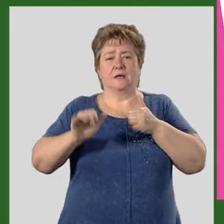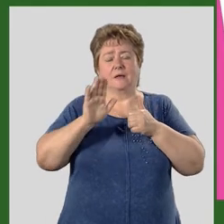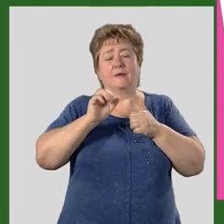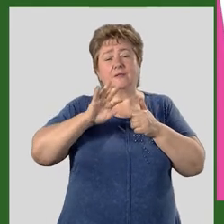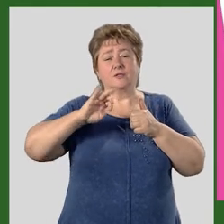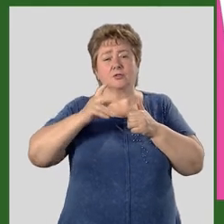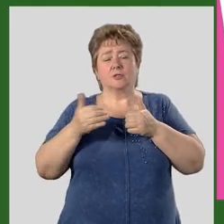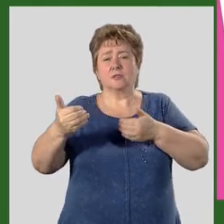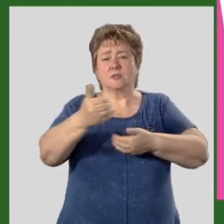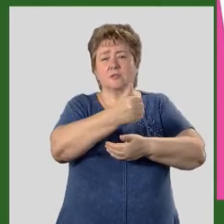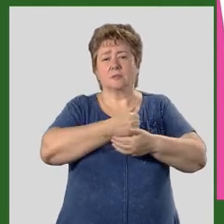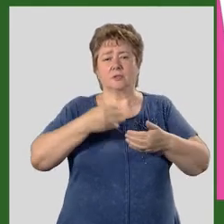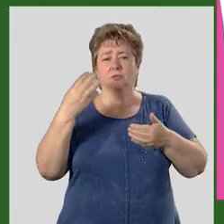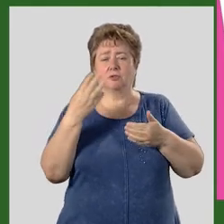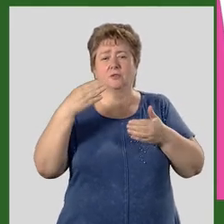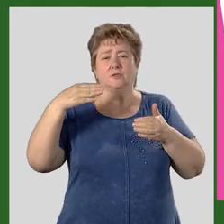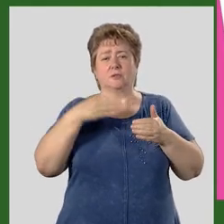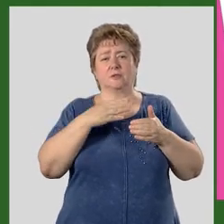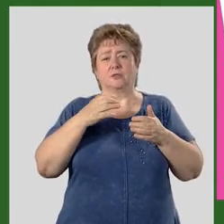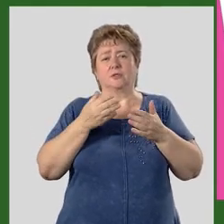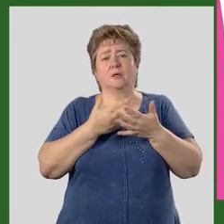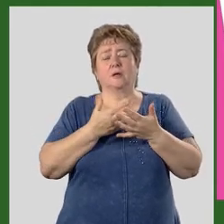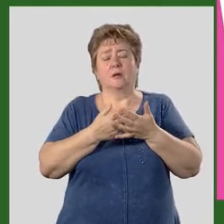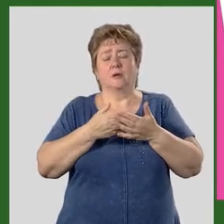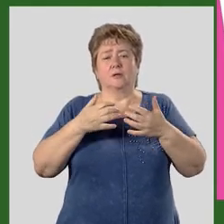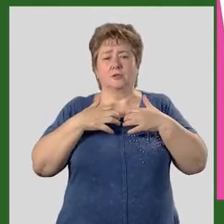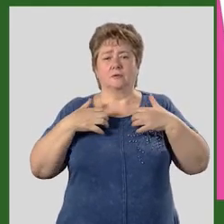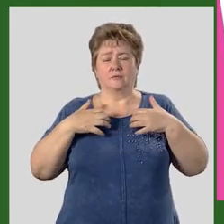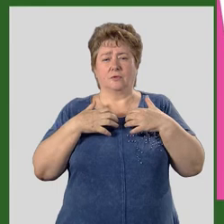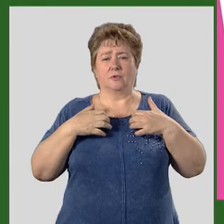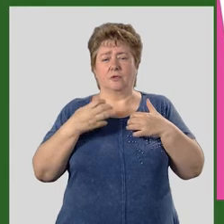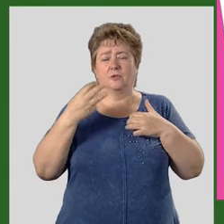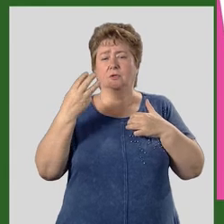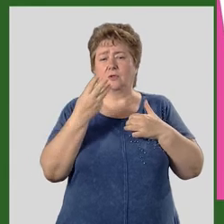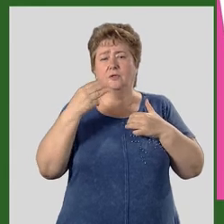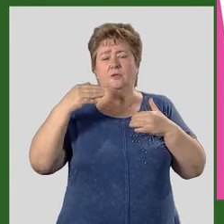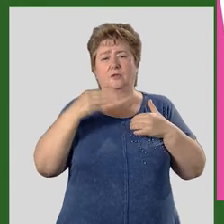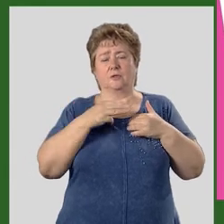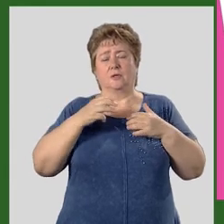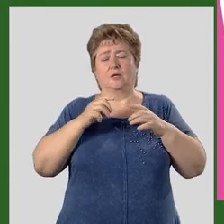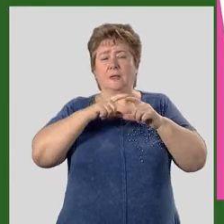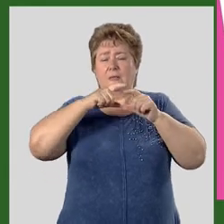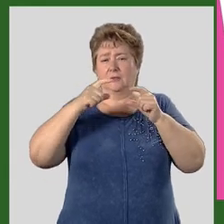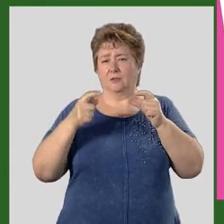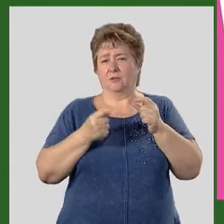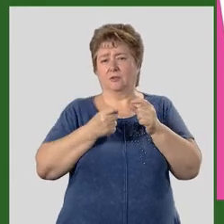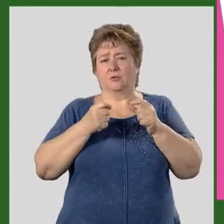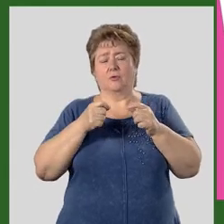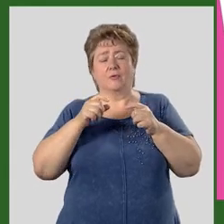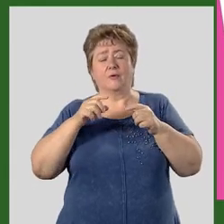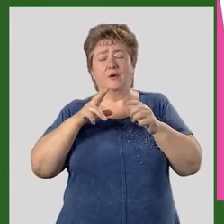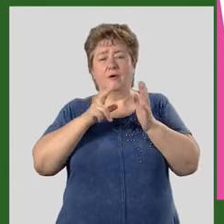Тяньшаня, собрал 4000 экземпляров животных, 3000 гербарных листов